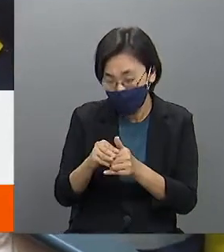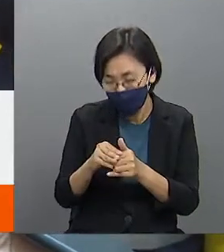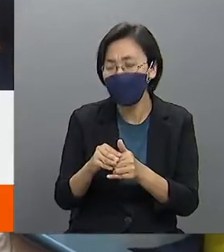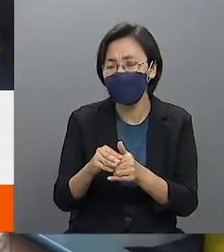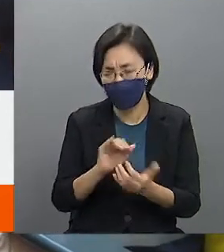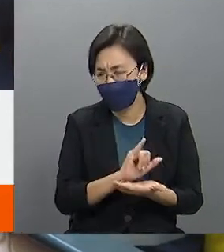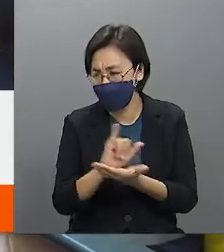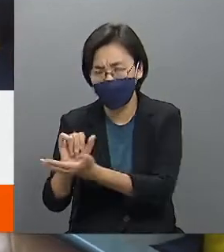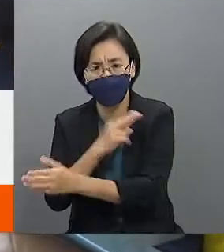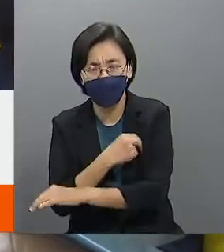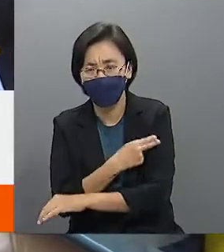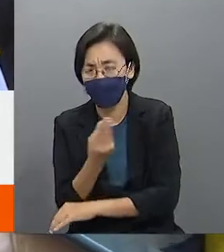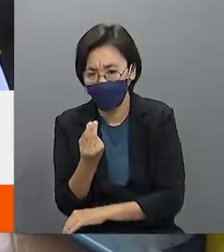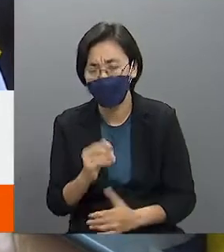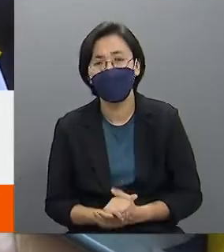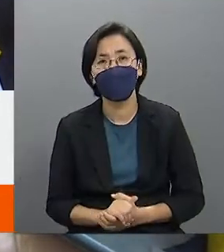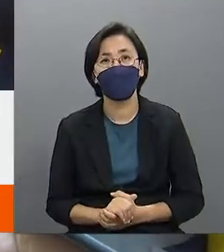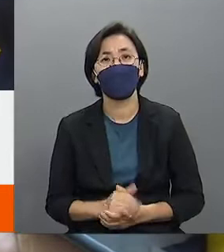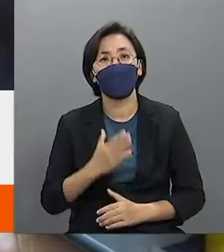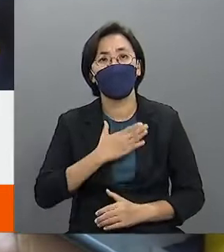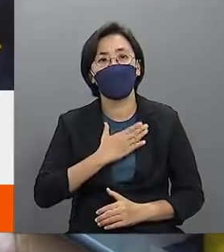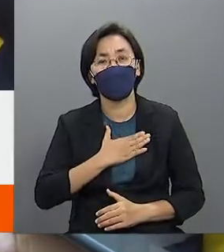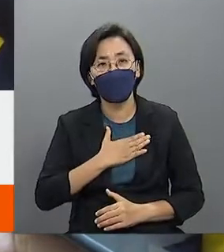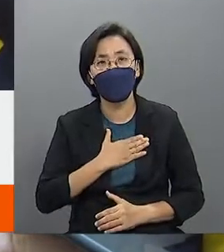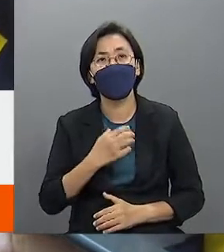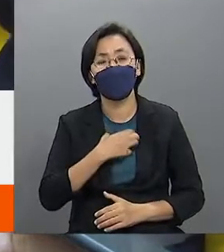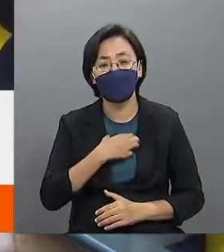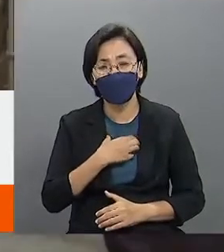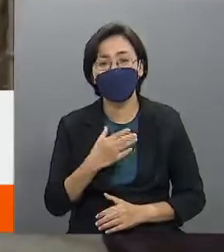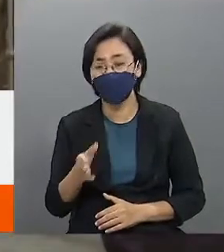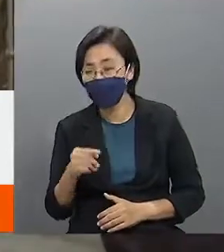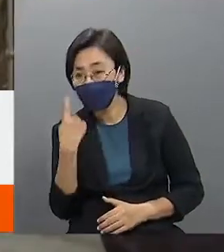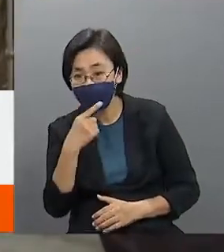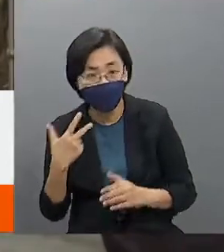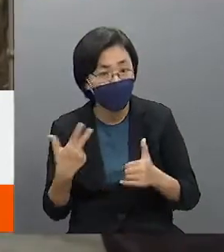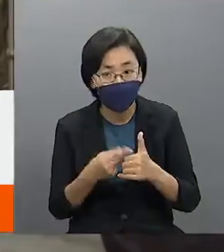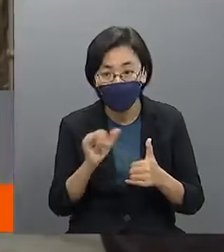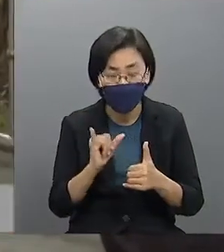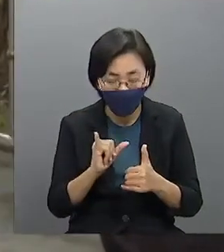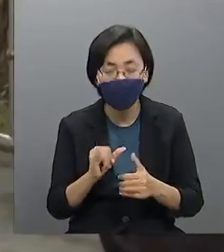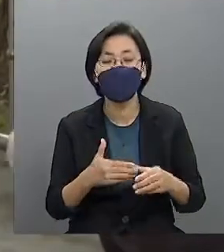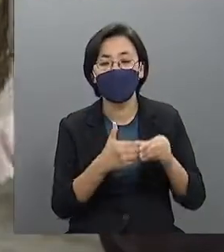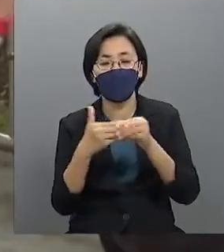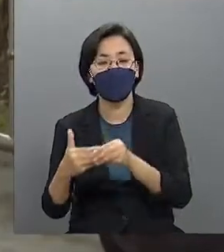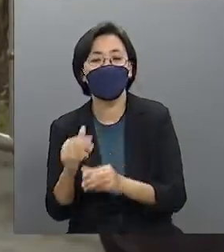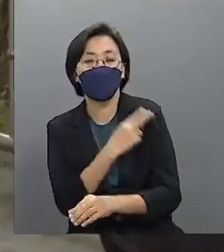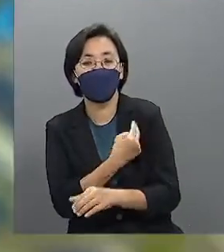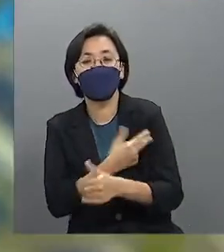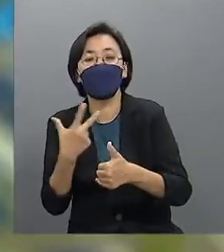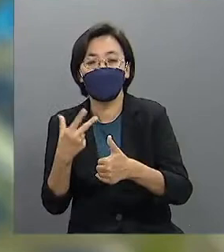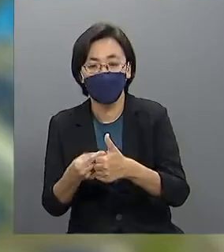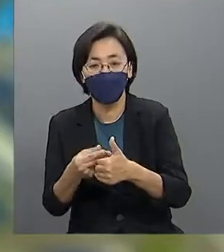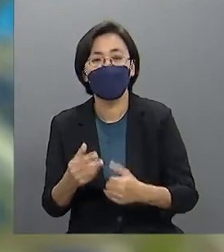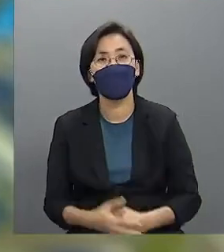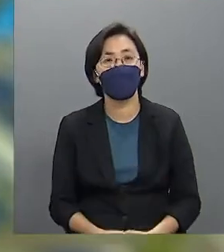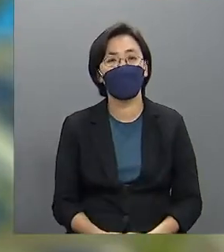ายังให้เขาได้เข้ารับการฉีดวัคซีนให้ได้มากที่สุดด้วย สำหรับสถานการณ์การแพร่ระบาดของเชื้อโ